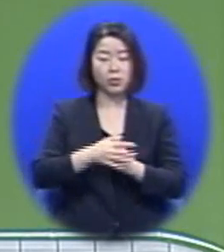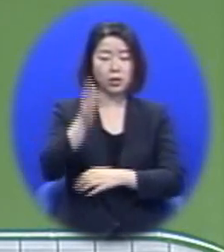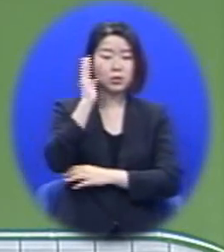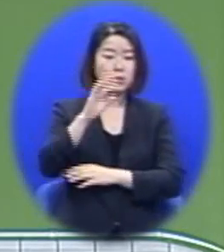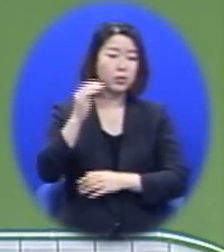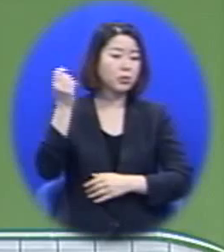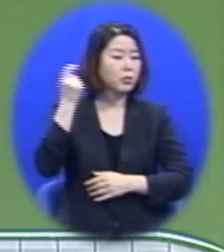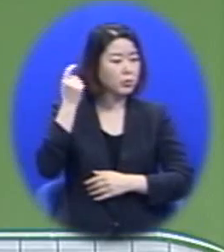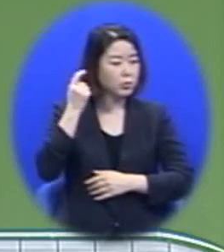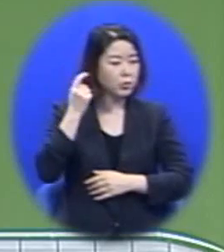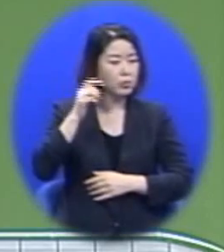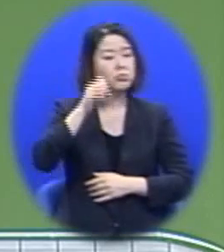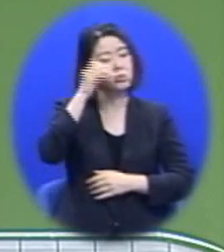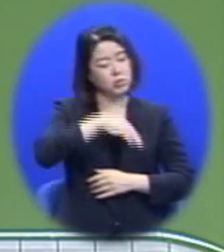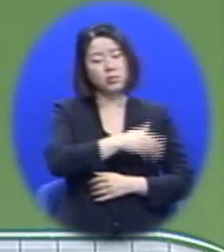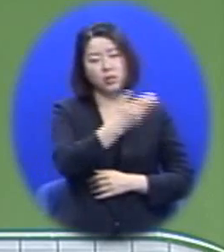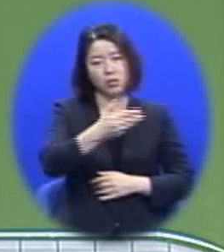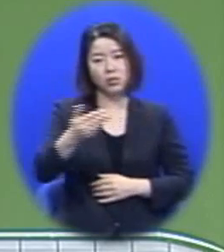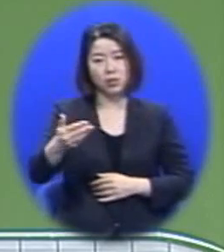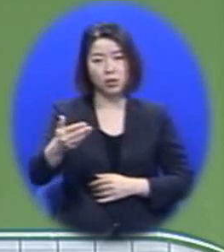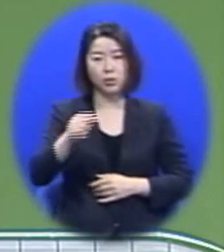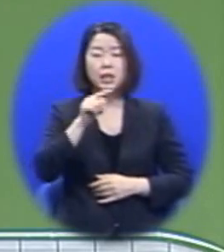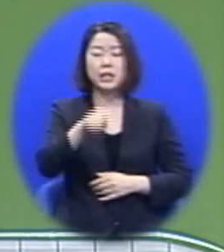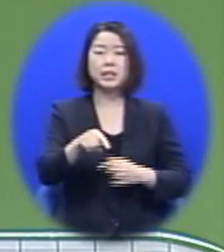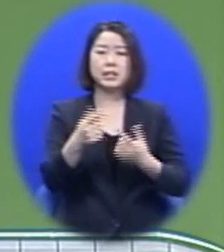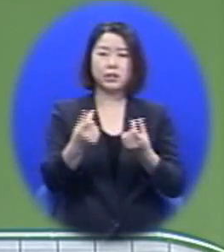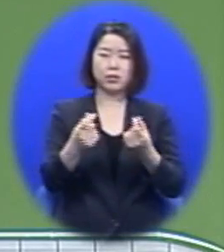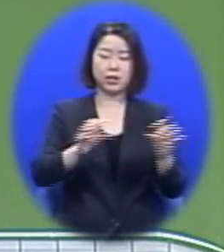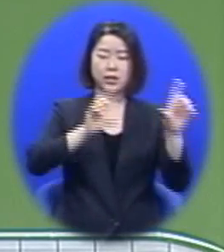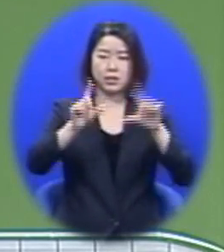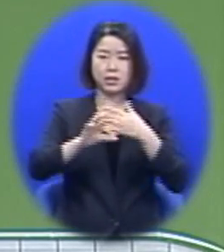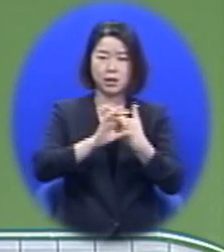지나가고, 여러분 이렇게 살면 안 됩니다.